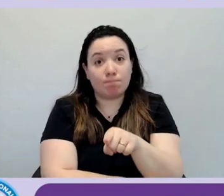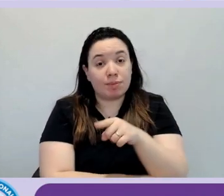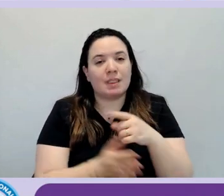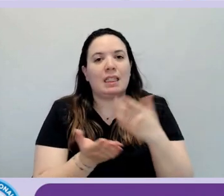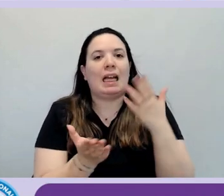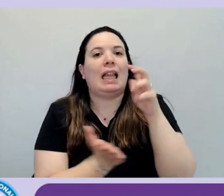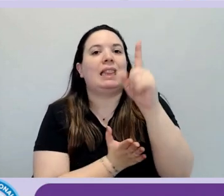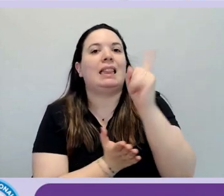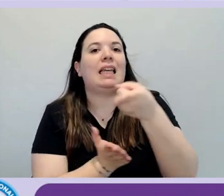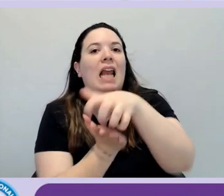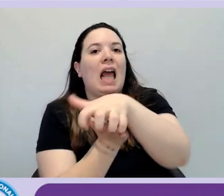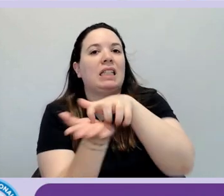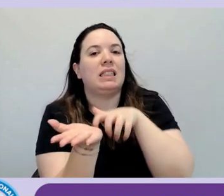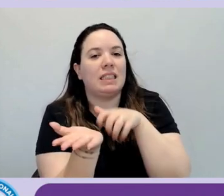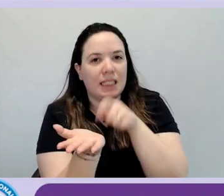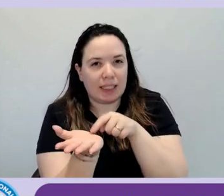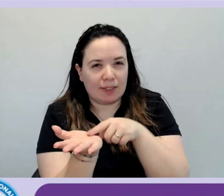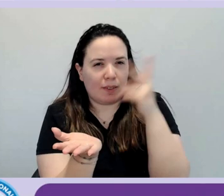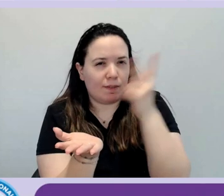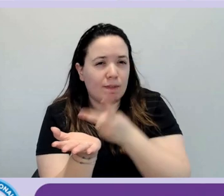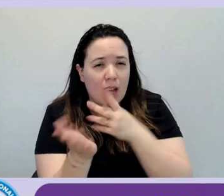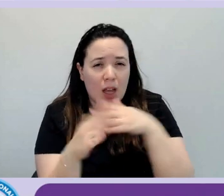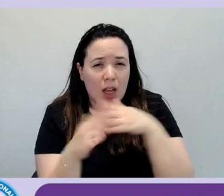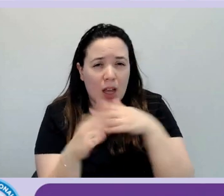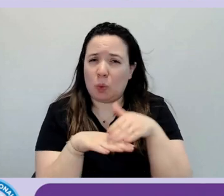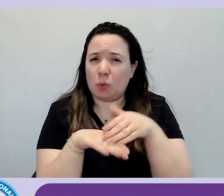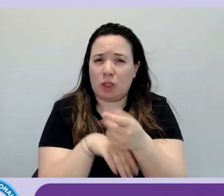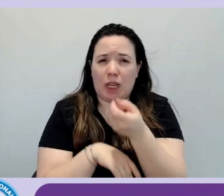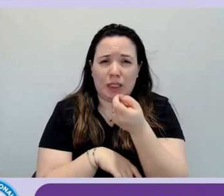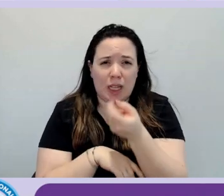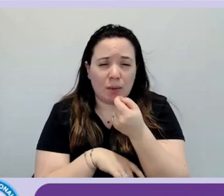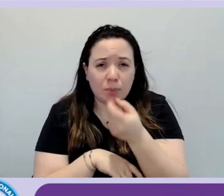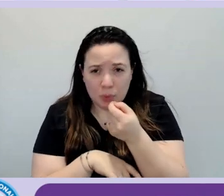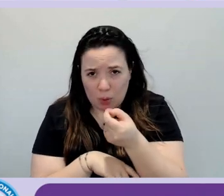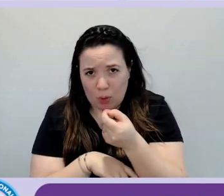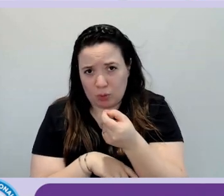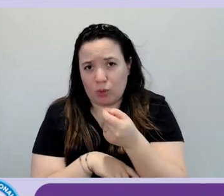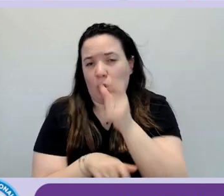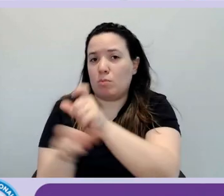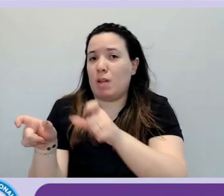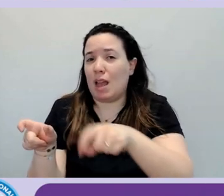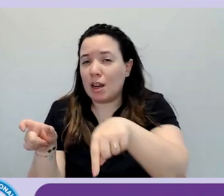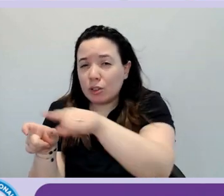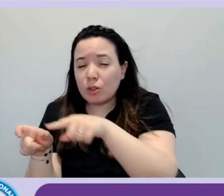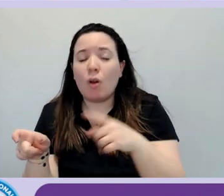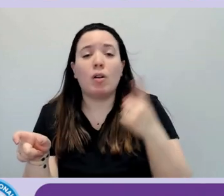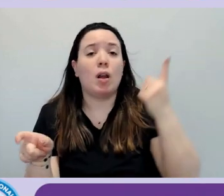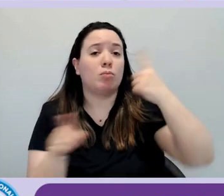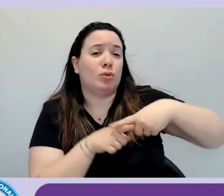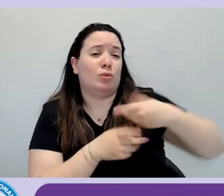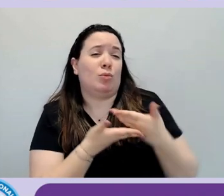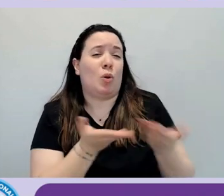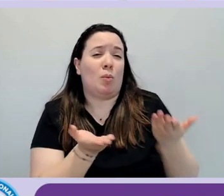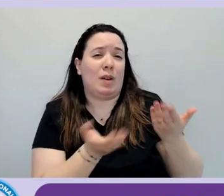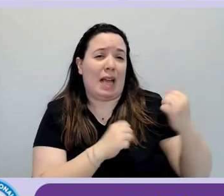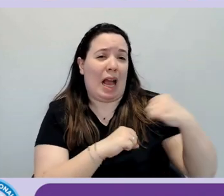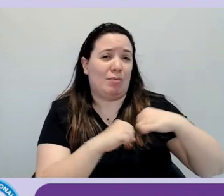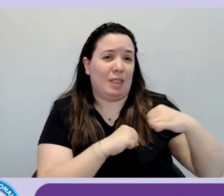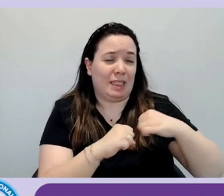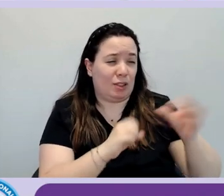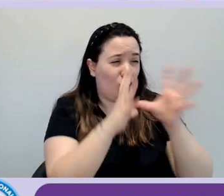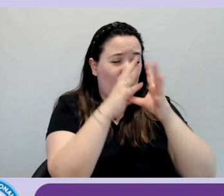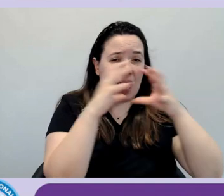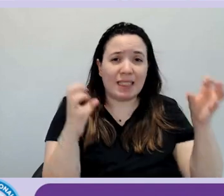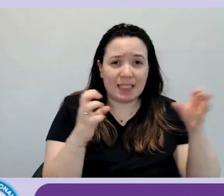utilizzata sia dagli utenti e poco spesso implementata sia dalle pubbliche amministrazioni sia dalle aziende,